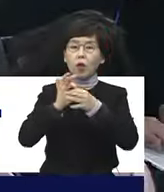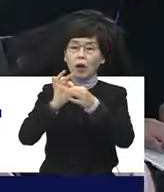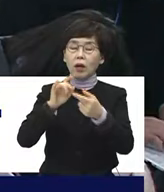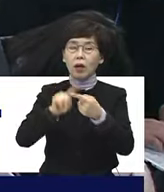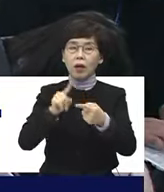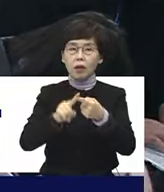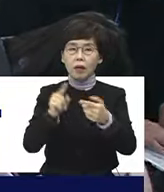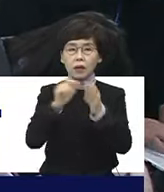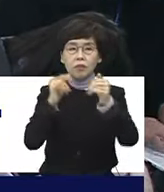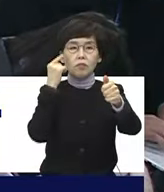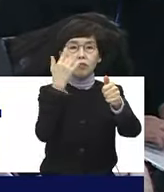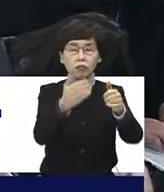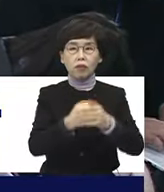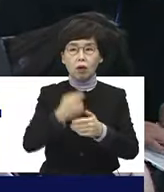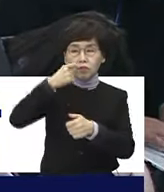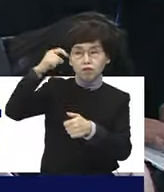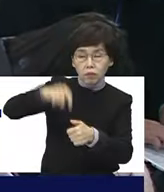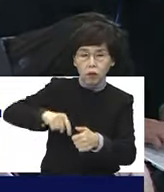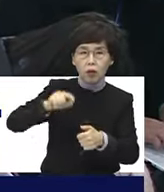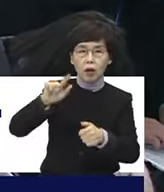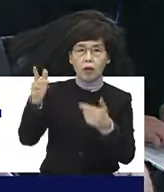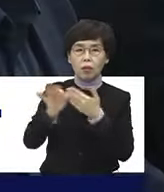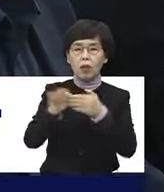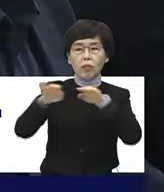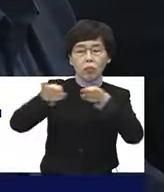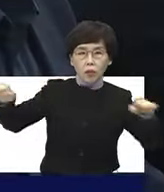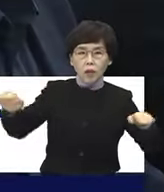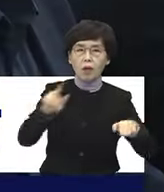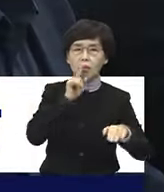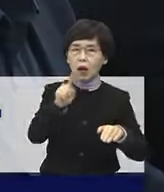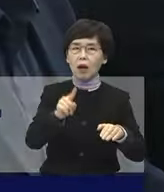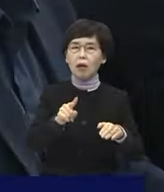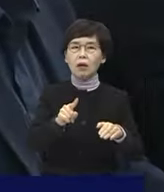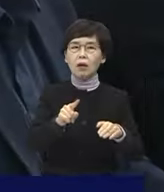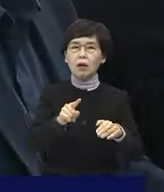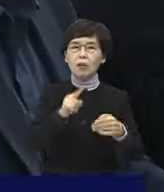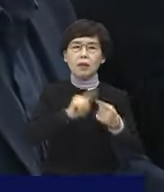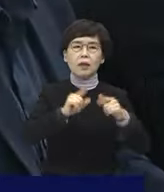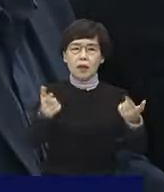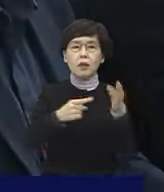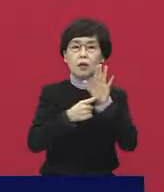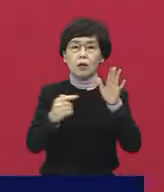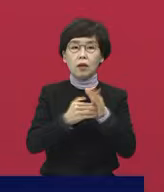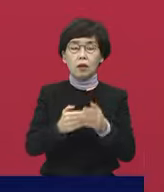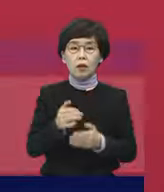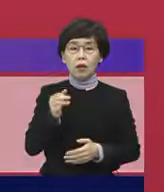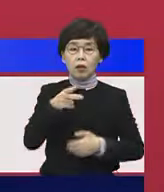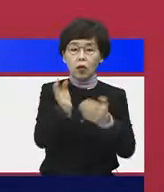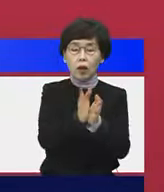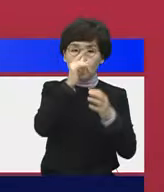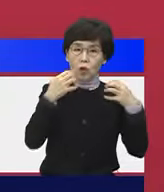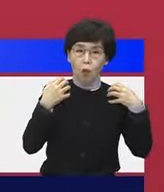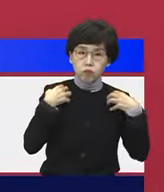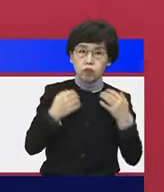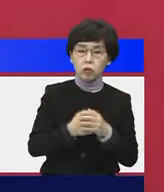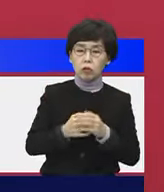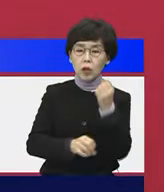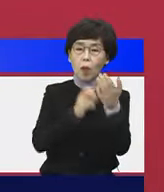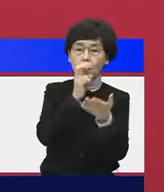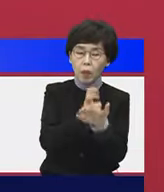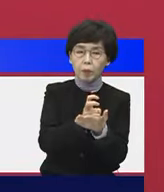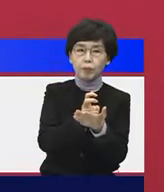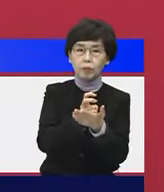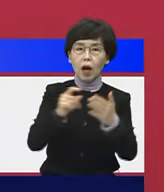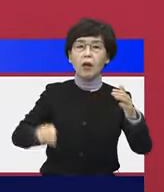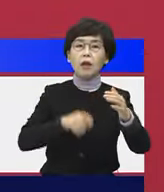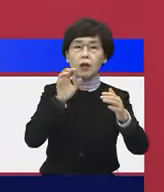질문엔 수직적이라거나 수평적이라는 얘기가 나올 부분이 아니라고 답했습니다. 여당과 정부는 헌법과 법률의